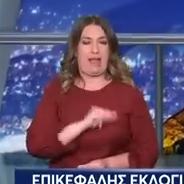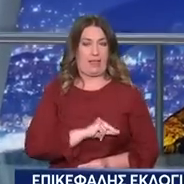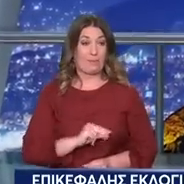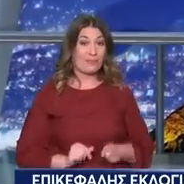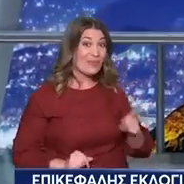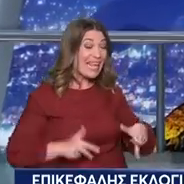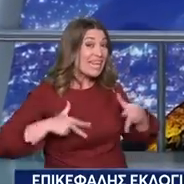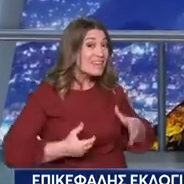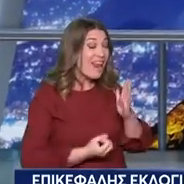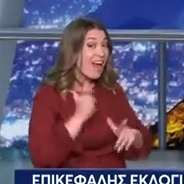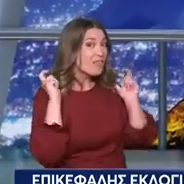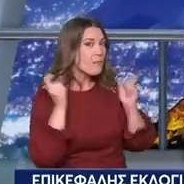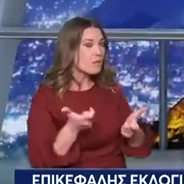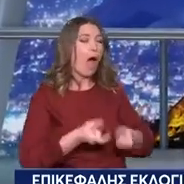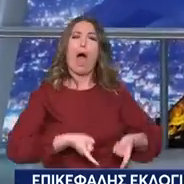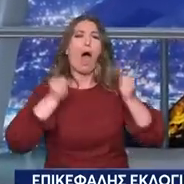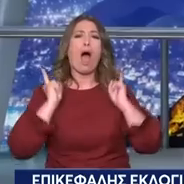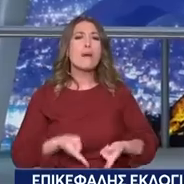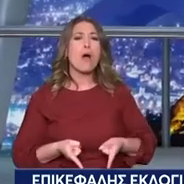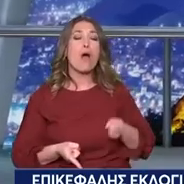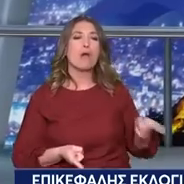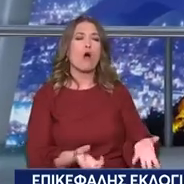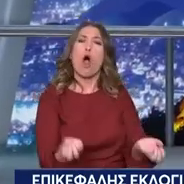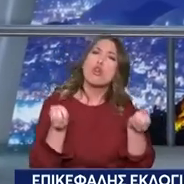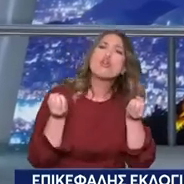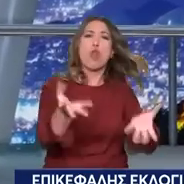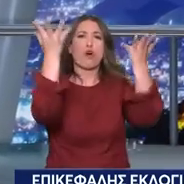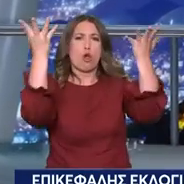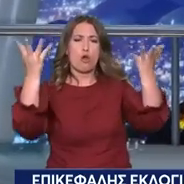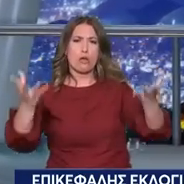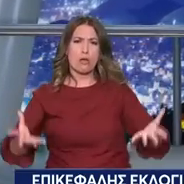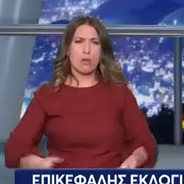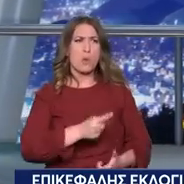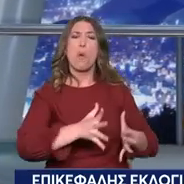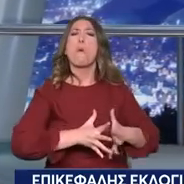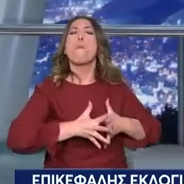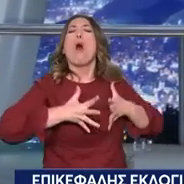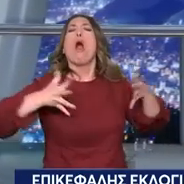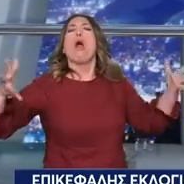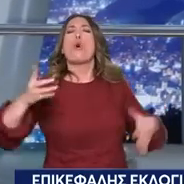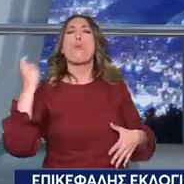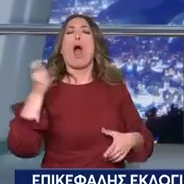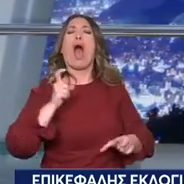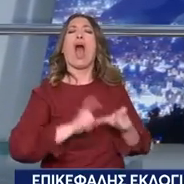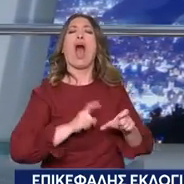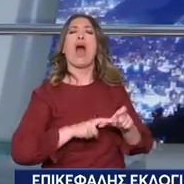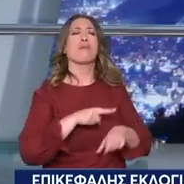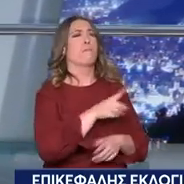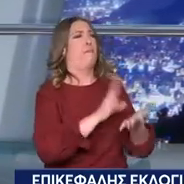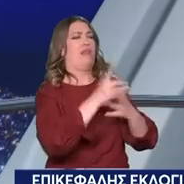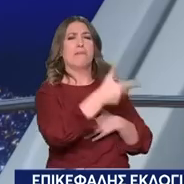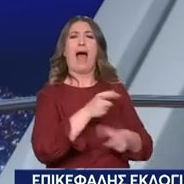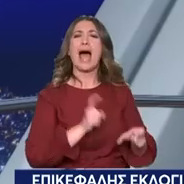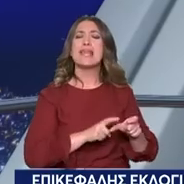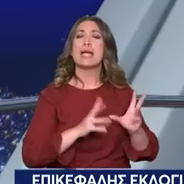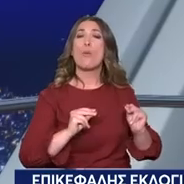Δημοκρατίας αποφάσισε ουσιαστικά να τα χαρίσει σε 6-7 μεγάλες εταιρείες παραγωγής ενέργειας και στα δηληστήρια και τα